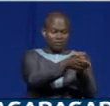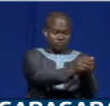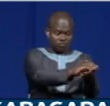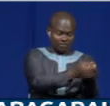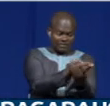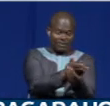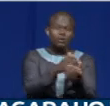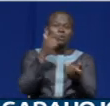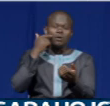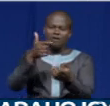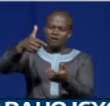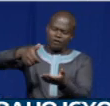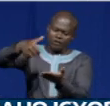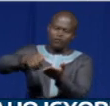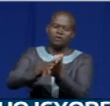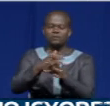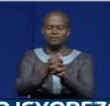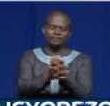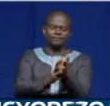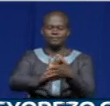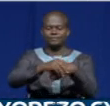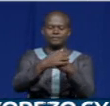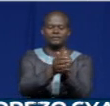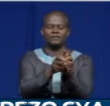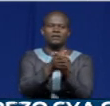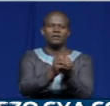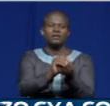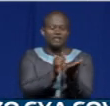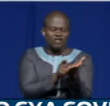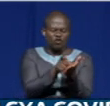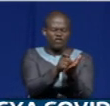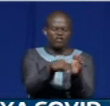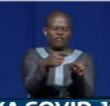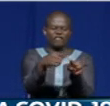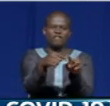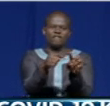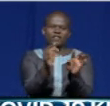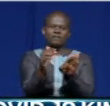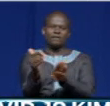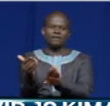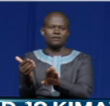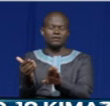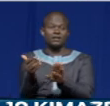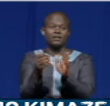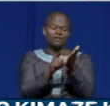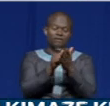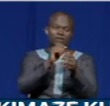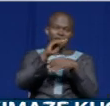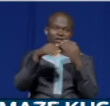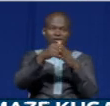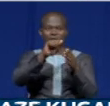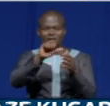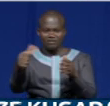umuti ni ukuvuga ko iyo miti izo virusi zivaho virusi ya coronavirus n'izindi virusi zose n'iya